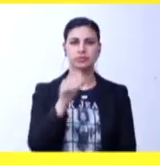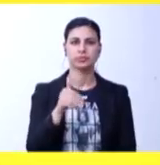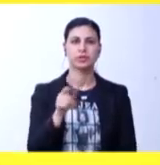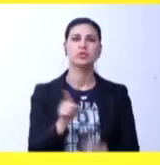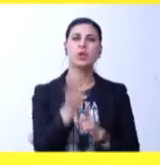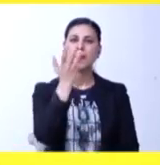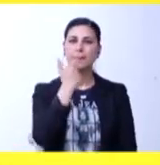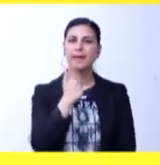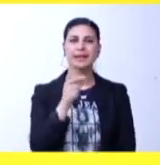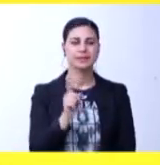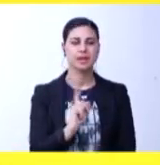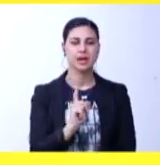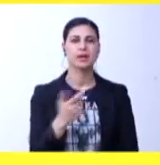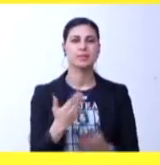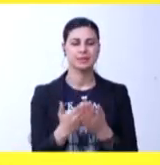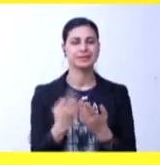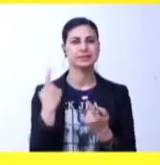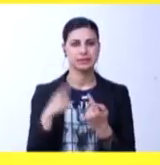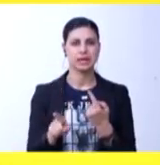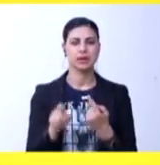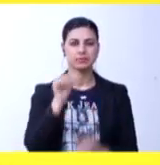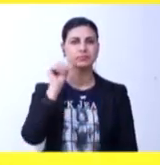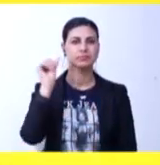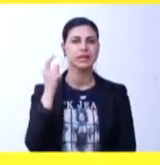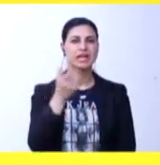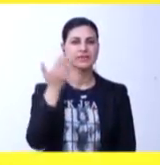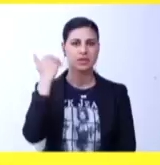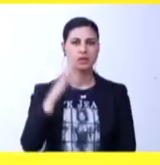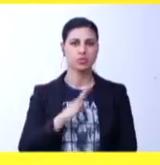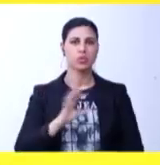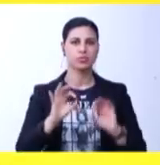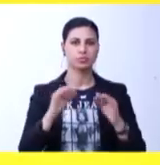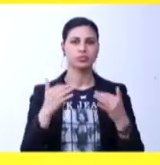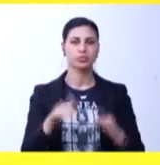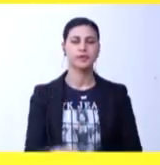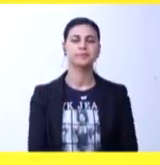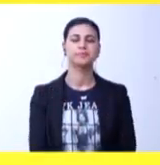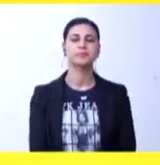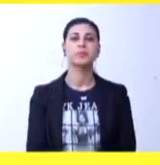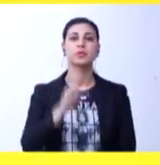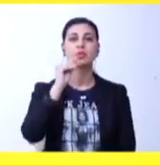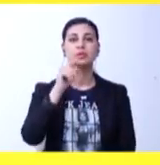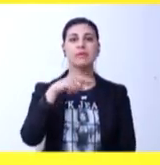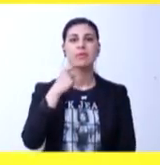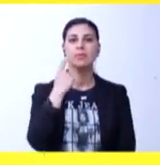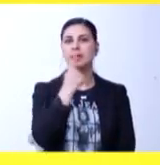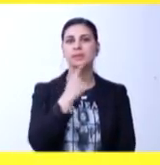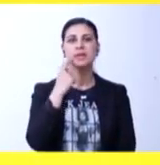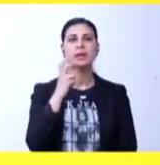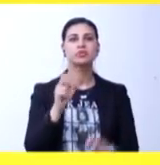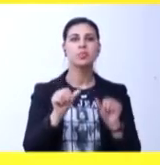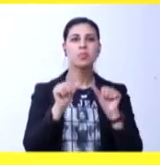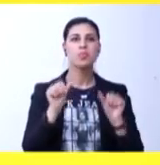ვლაპარაკობთ ფერზე და ასე შემდეგ. ამ საკითხებზე ჩვენ გასულ კვირას ვისაუბრებთ. როდესაც ლაპარაკია კბილების ფორმაზე,